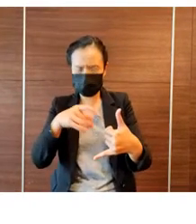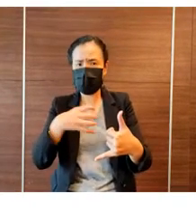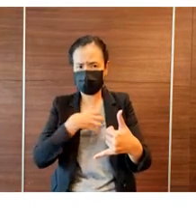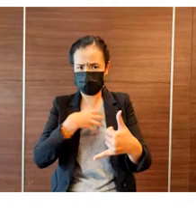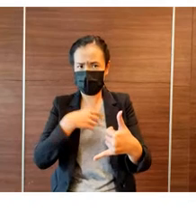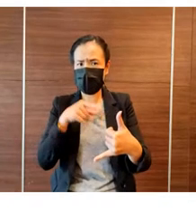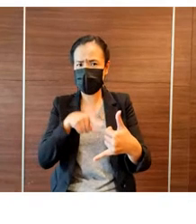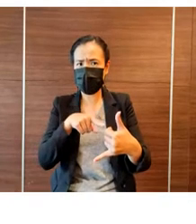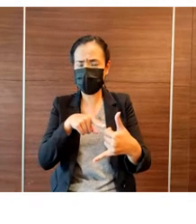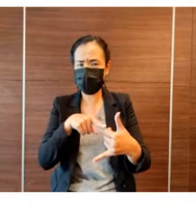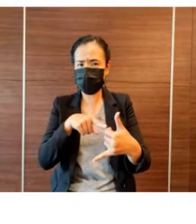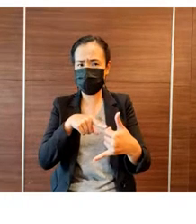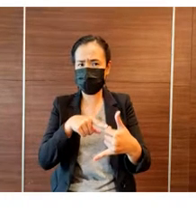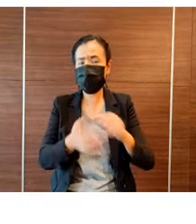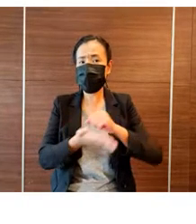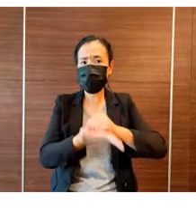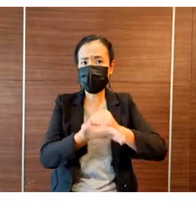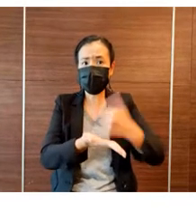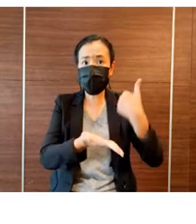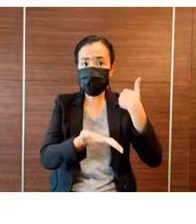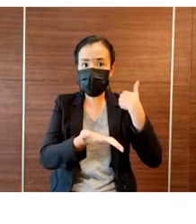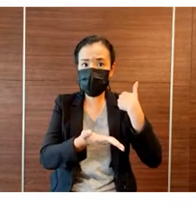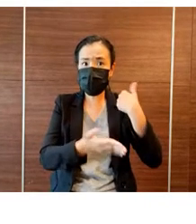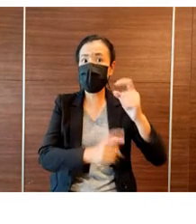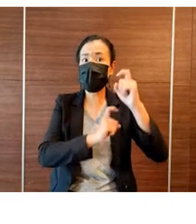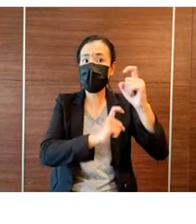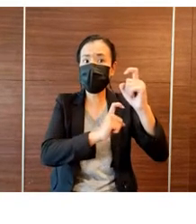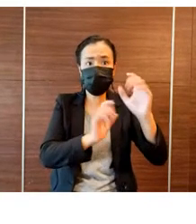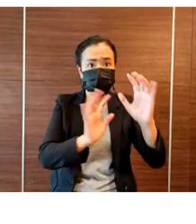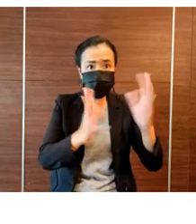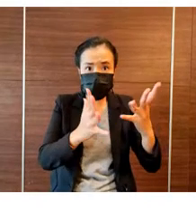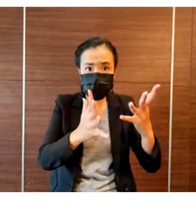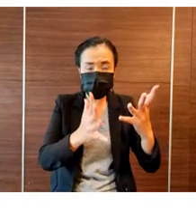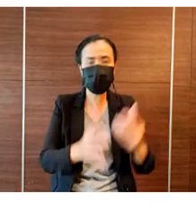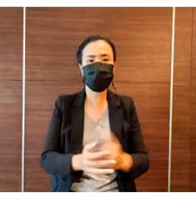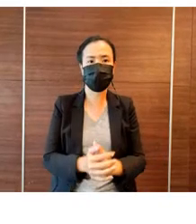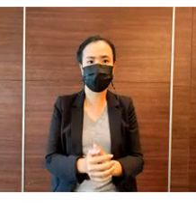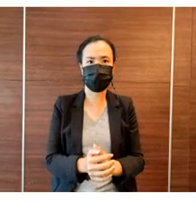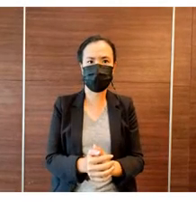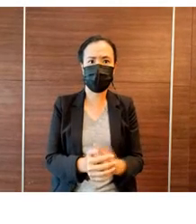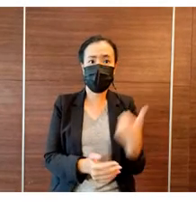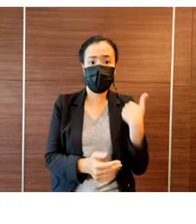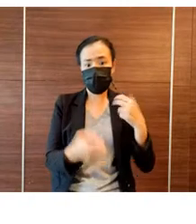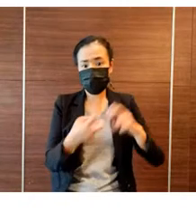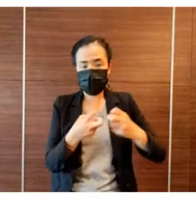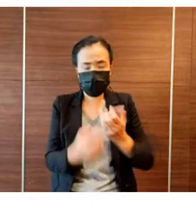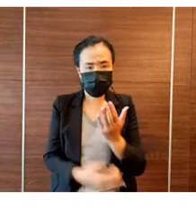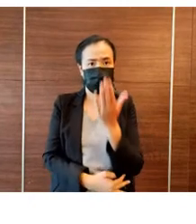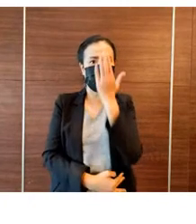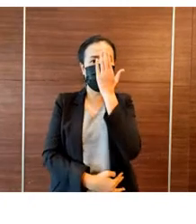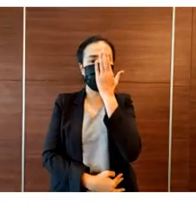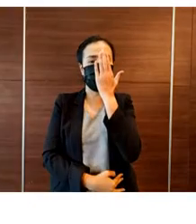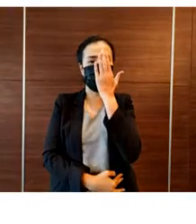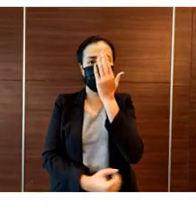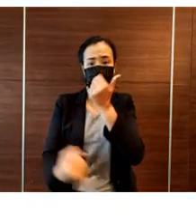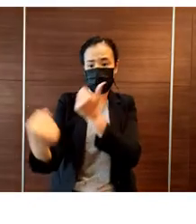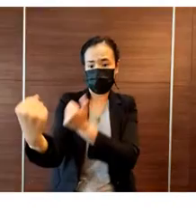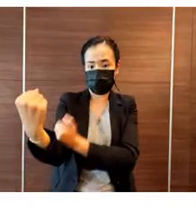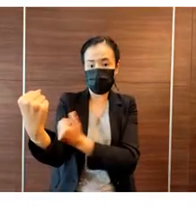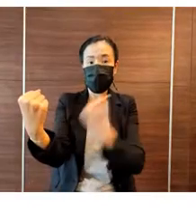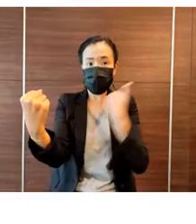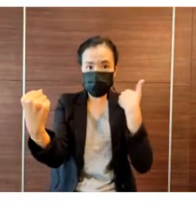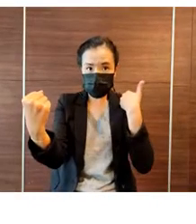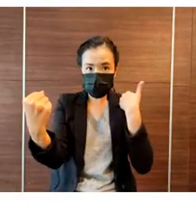เราจะแน่ใจได้ยังไงว่าบริการที่เรามีให้เนี่ยมันปลอดภัยเพียงพอหรือเราสามารถที่จะแบบเกิดอะไรขึ้นมาปุ๊บเกิดเขาใช้สารขึ้นมา